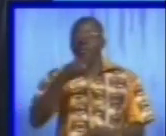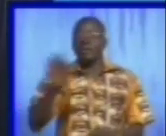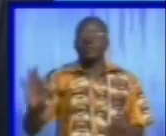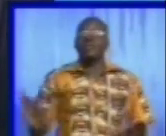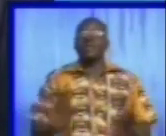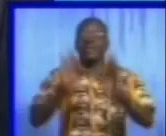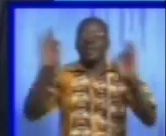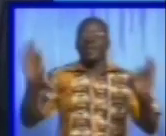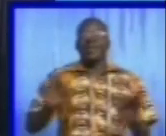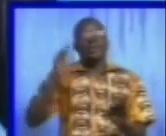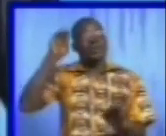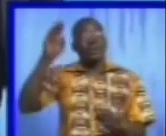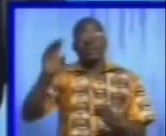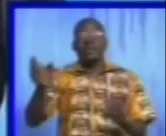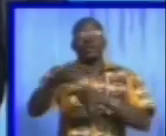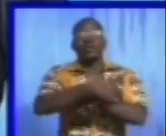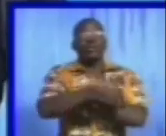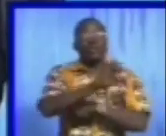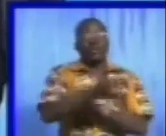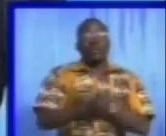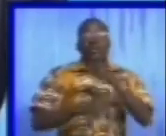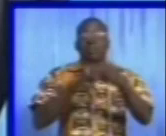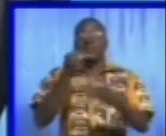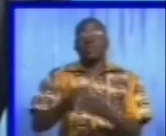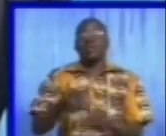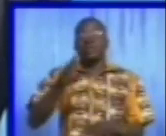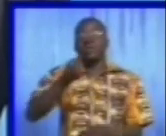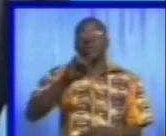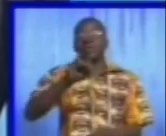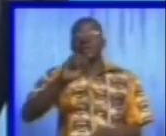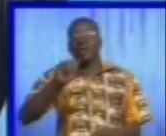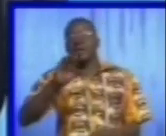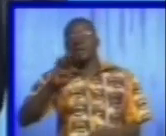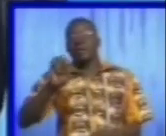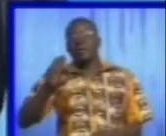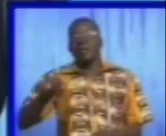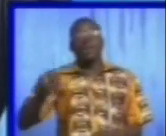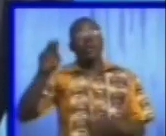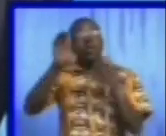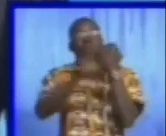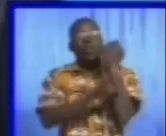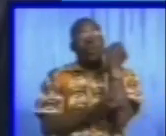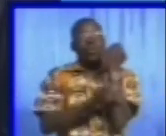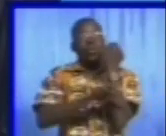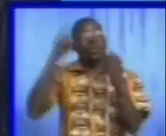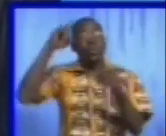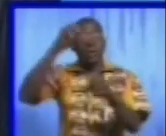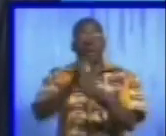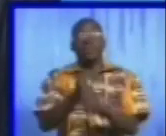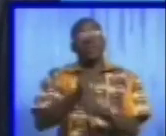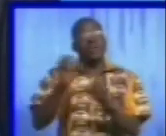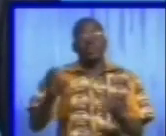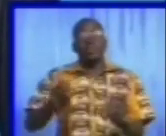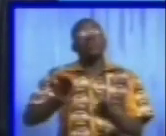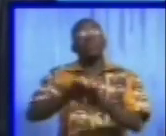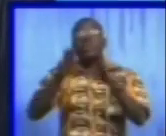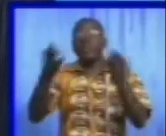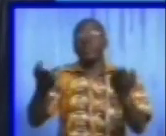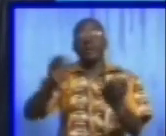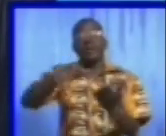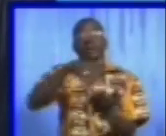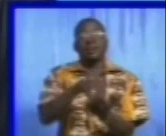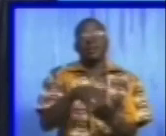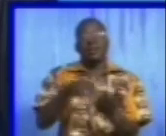la journée mondiale du diabète. La commune de Kokologo a saisi l'occasion pour inaugurer un centre